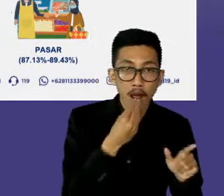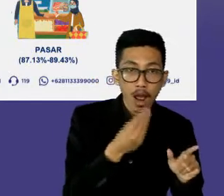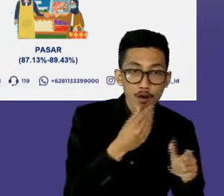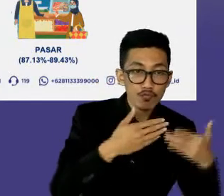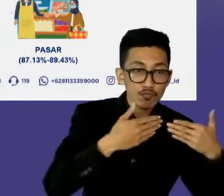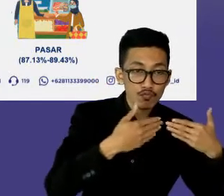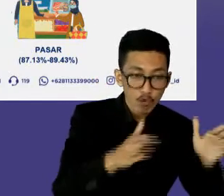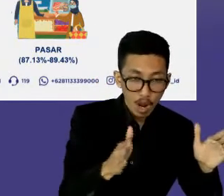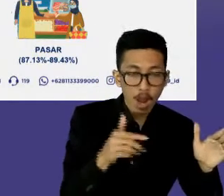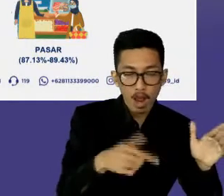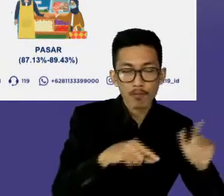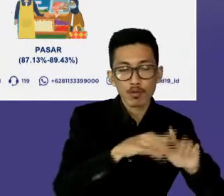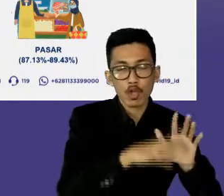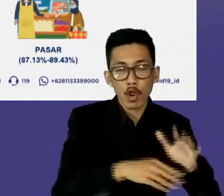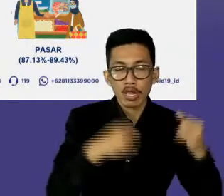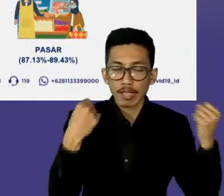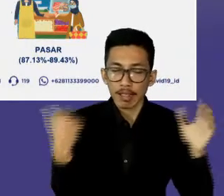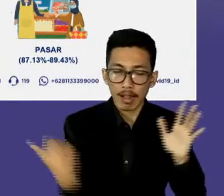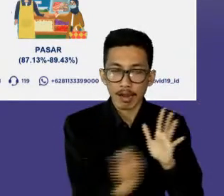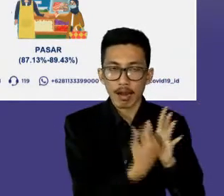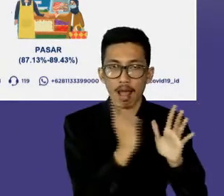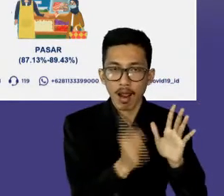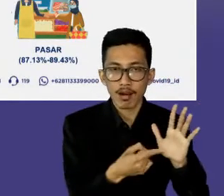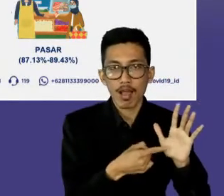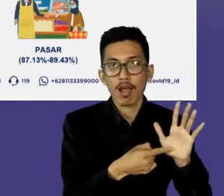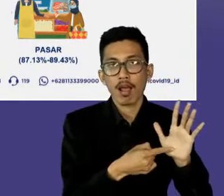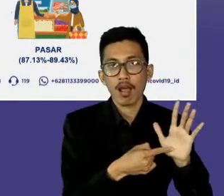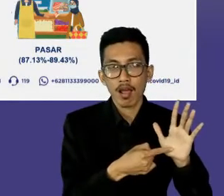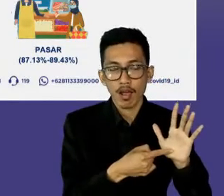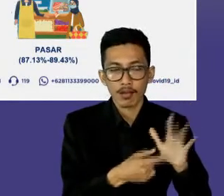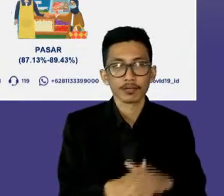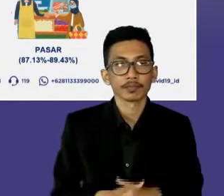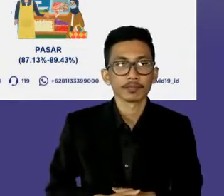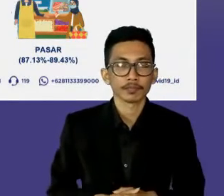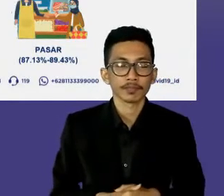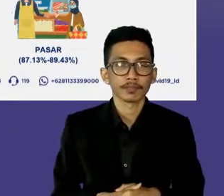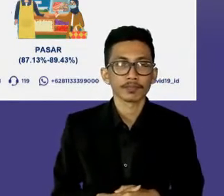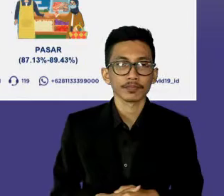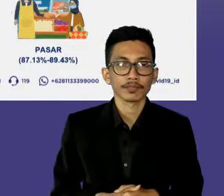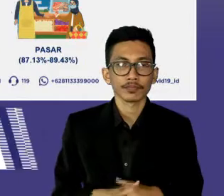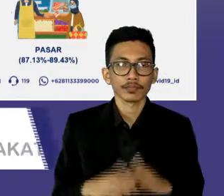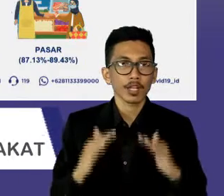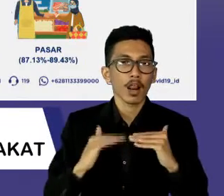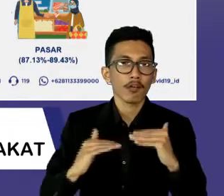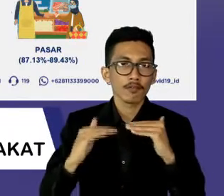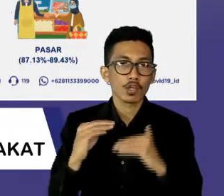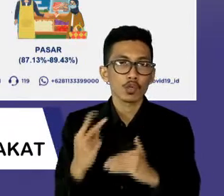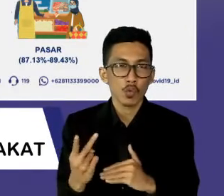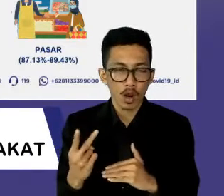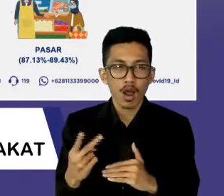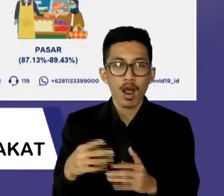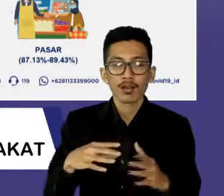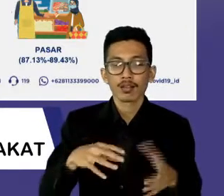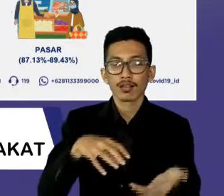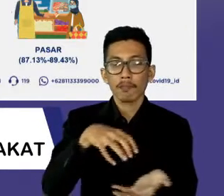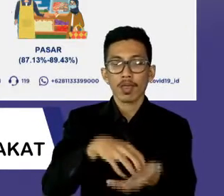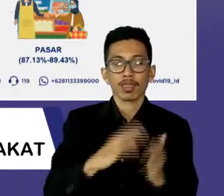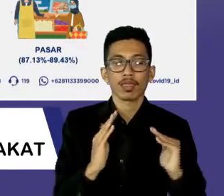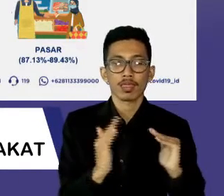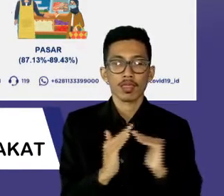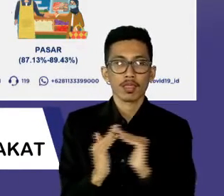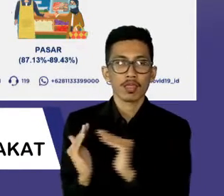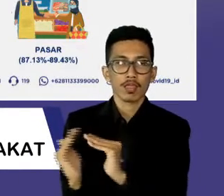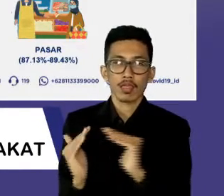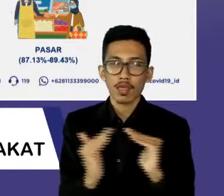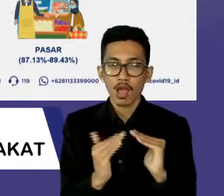ini kebanyakan kepatuhan protokol kesehatannya rendah. Peringkat yang kedua adalah di pemukiman, terutama di jalan-jalan perkampungan,